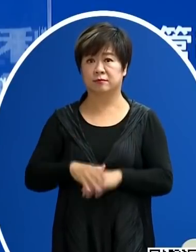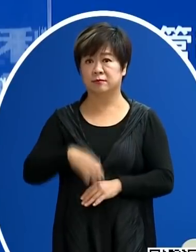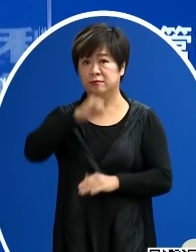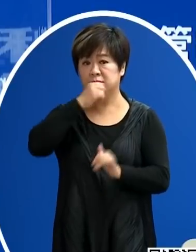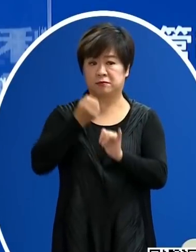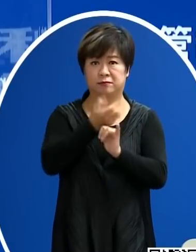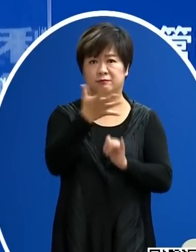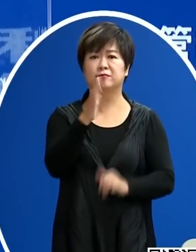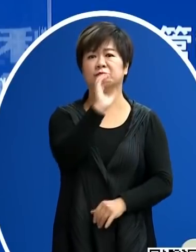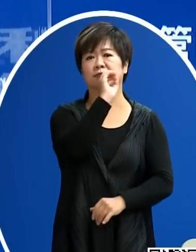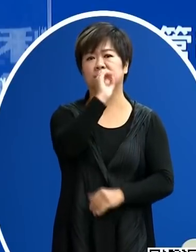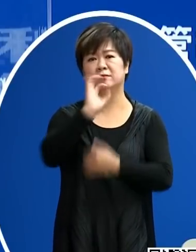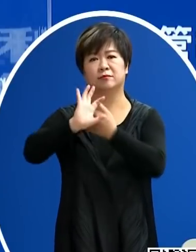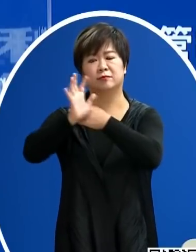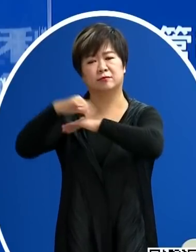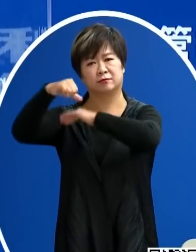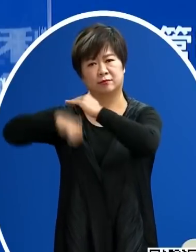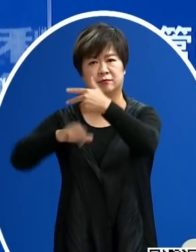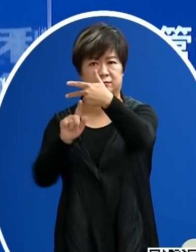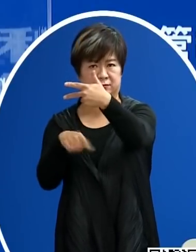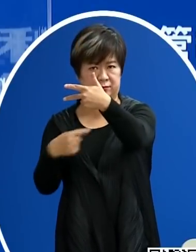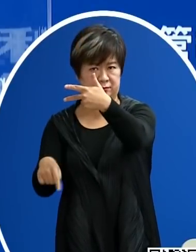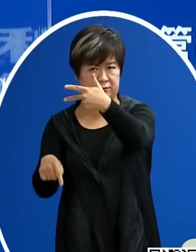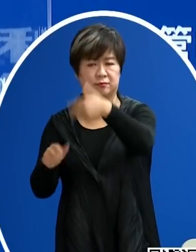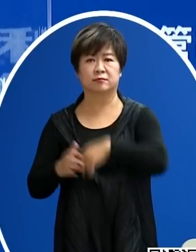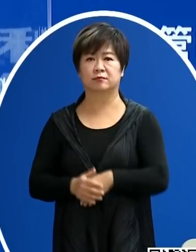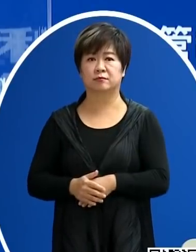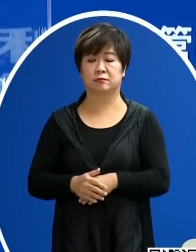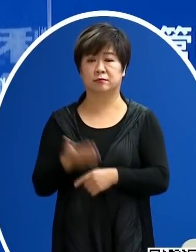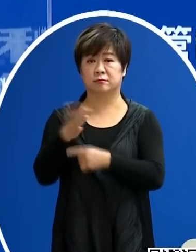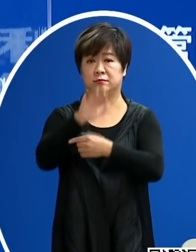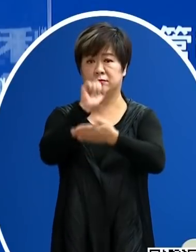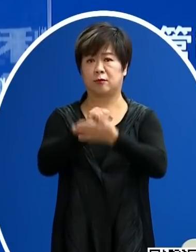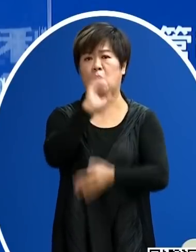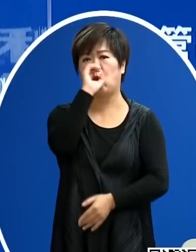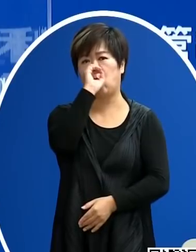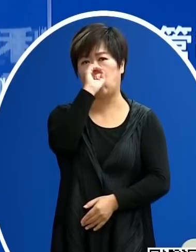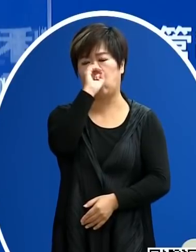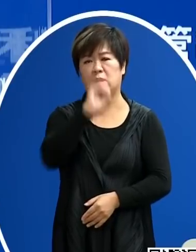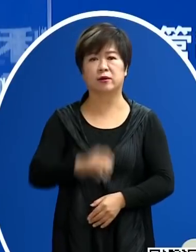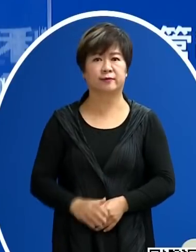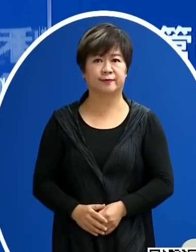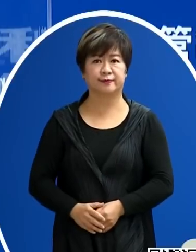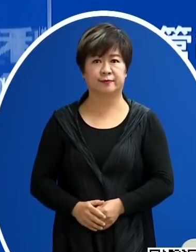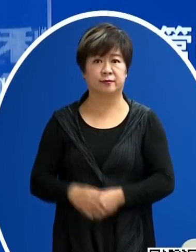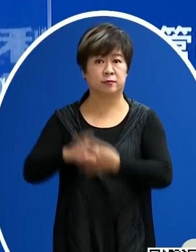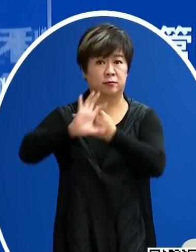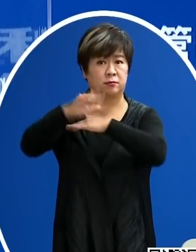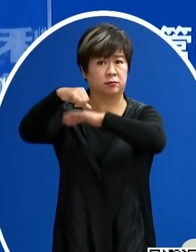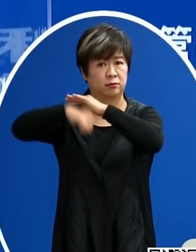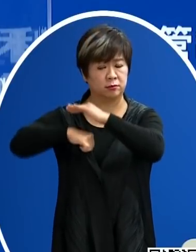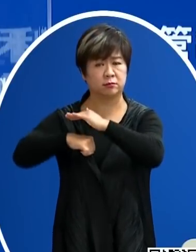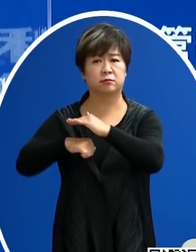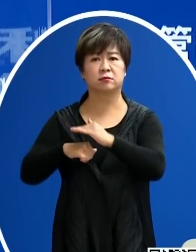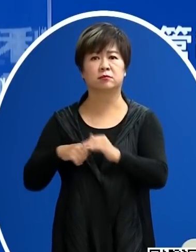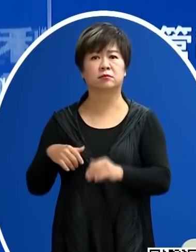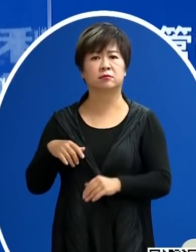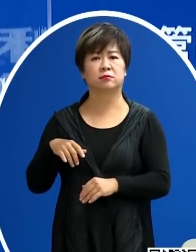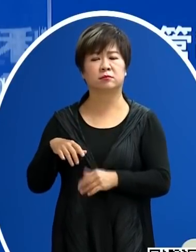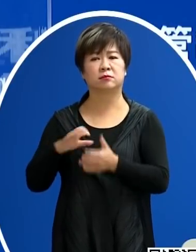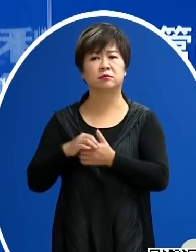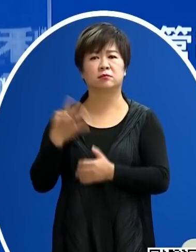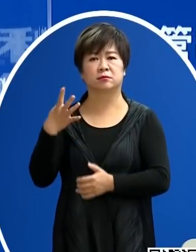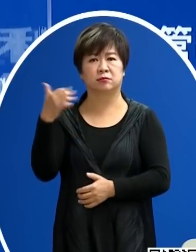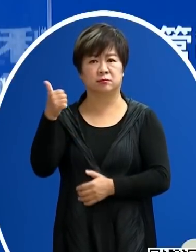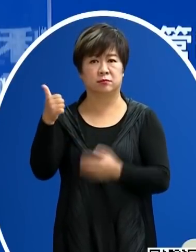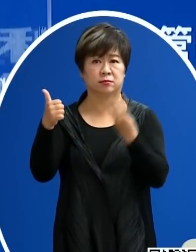没有本土病例，那境外移入有7例，那也没有死亡的个案。 那境外移入的个案是四男